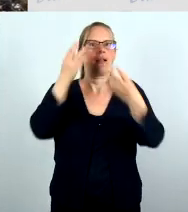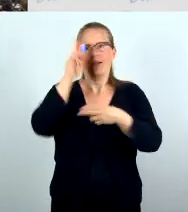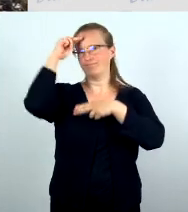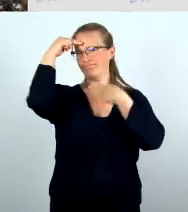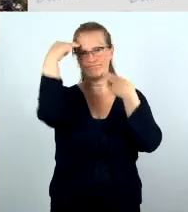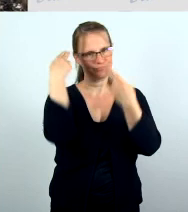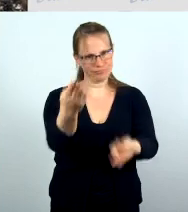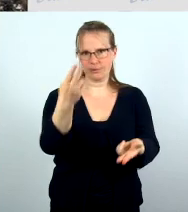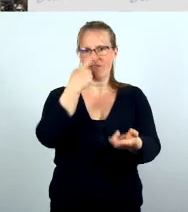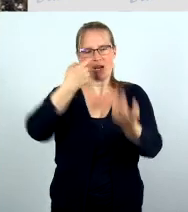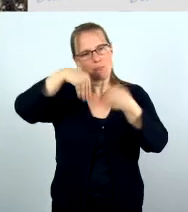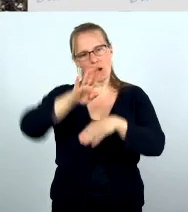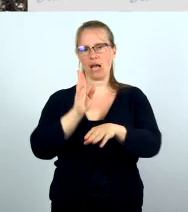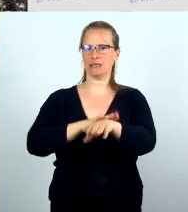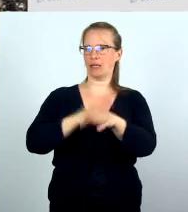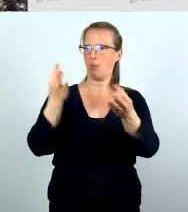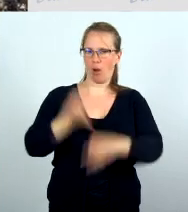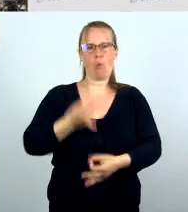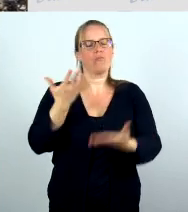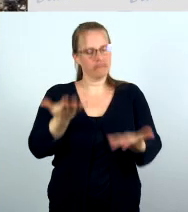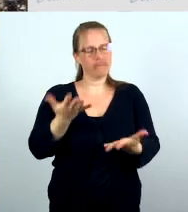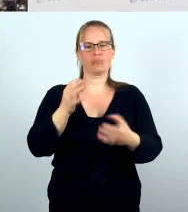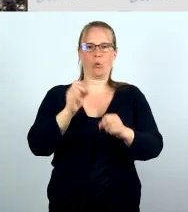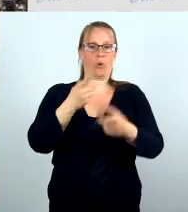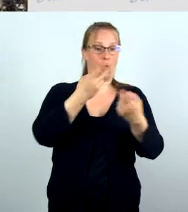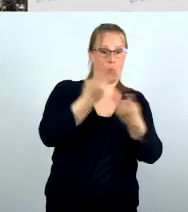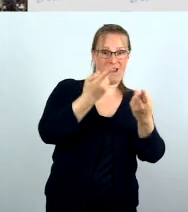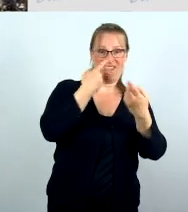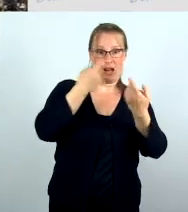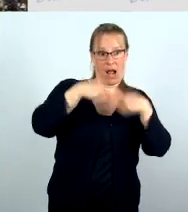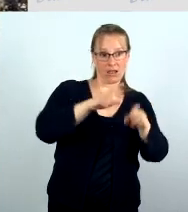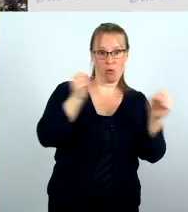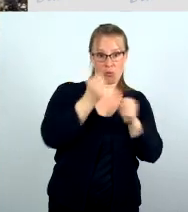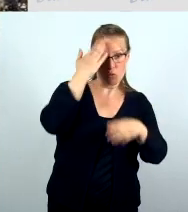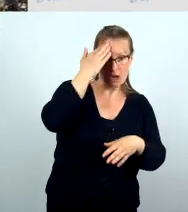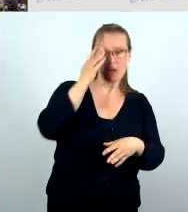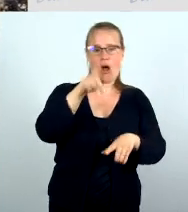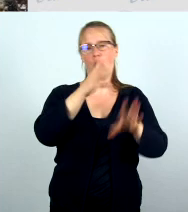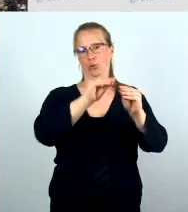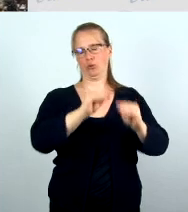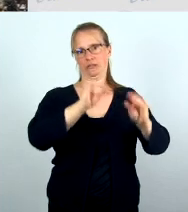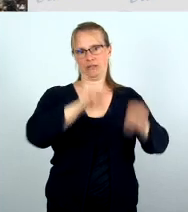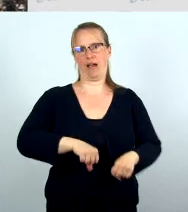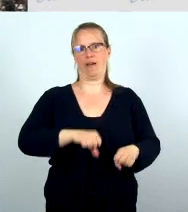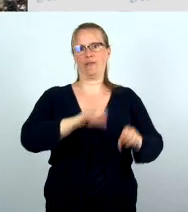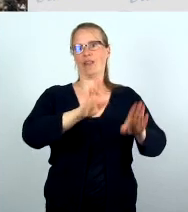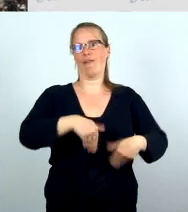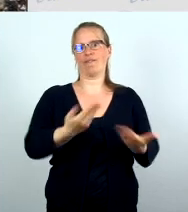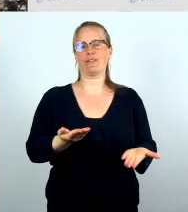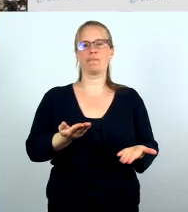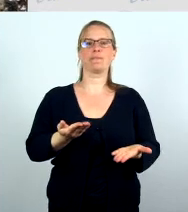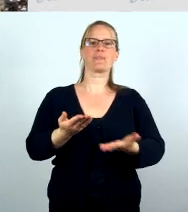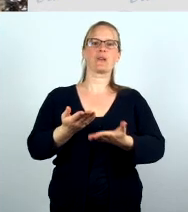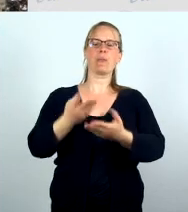wie es ihm auch einfach gut tut. Wenn ihr sagt, andere Übungen tun euch auch gut, dann ist das auch völlig in Ordnung. Wichtig ist halt nur, dass ihr danach langsam den Puls